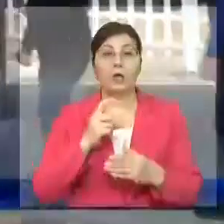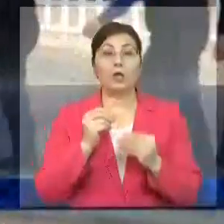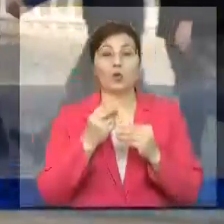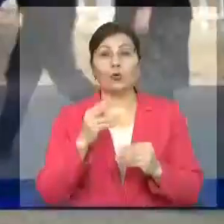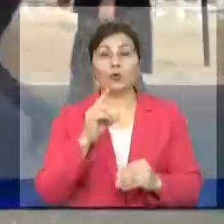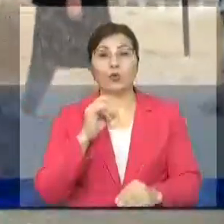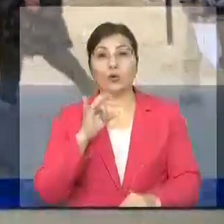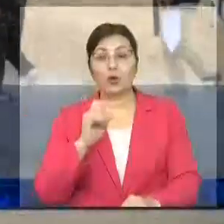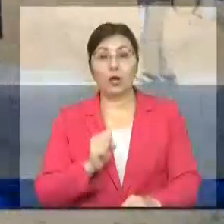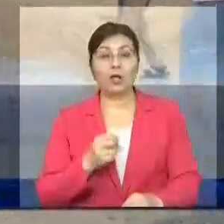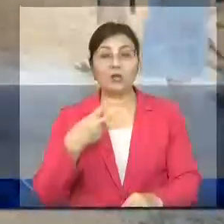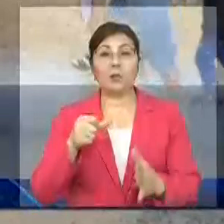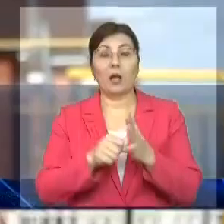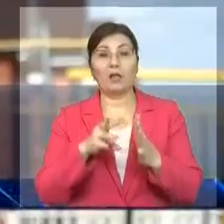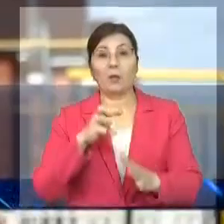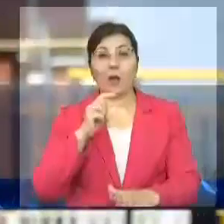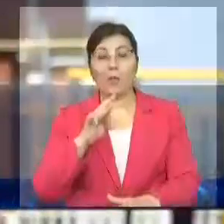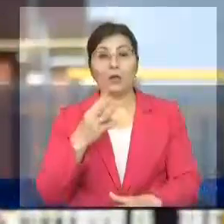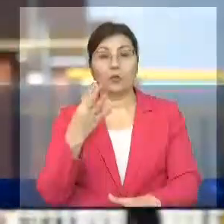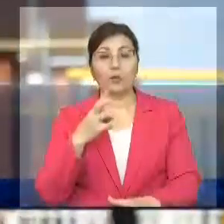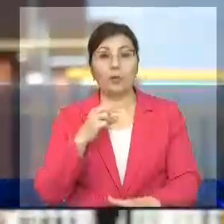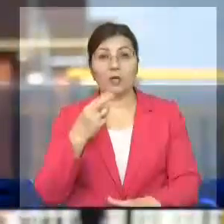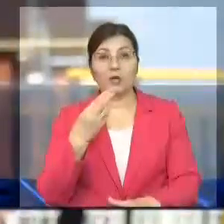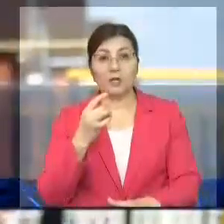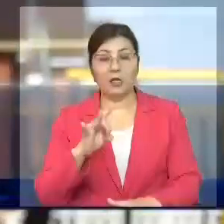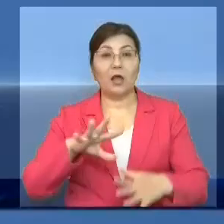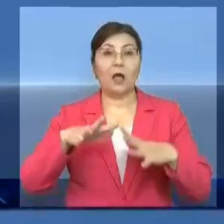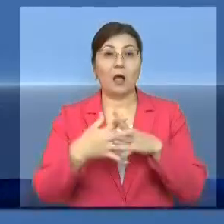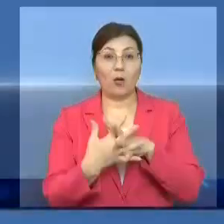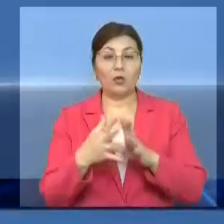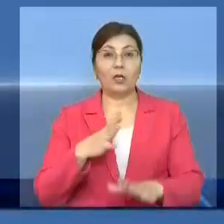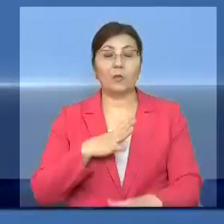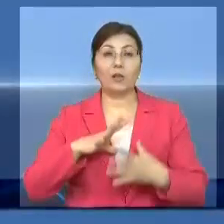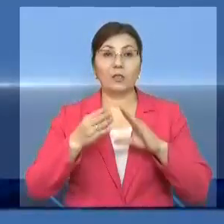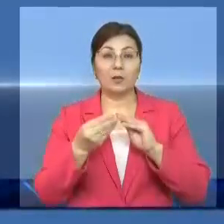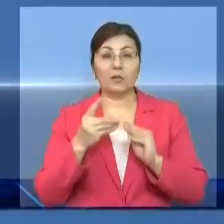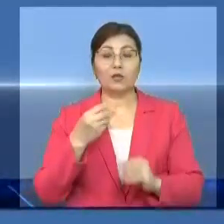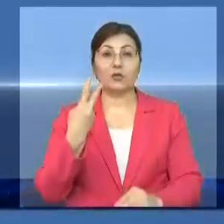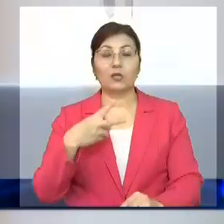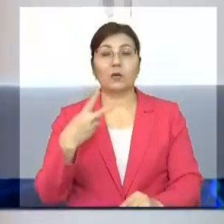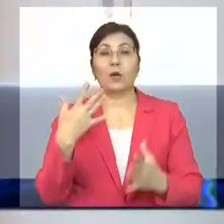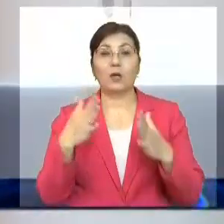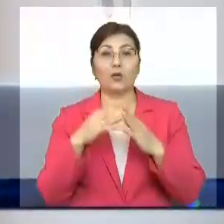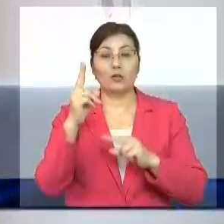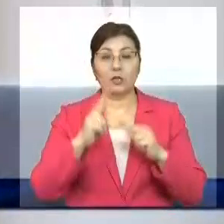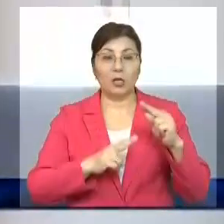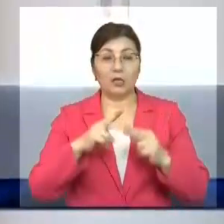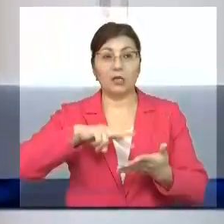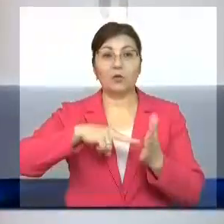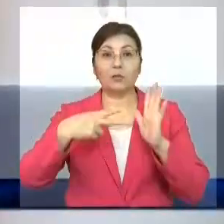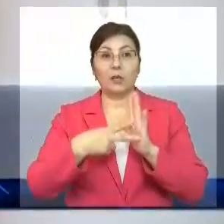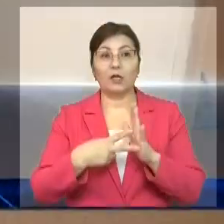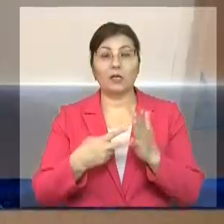Нұра, 26-сы Мамыр, 4-еуі Белшер, 2-еуі Жайсанбай ауылдарында. Жалпы саны 120 үй салынады деп